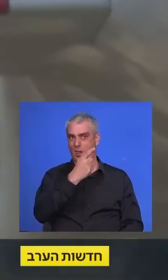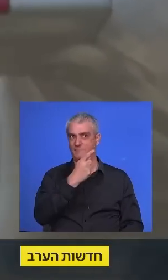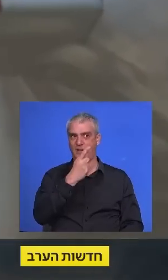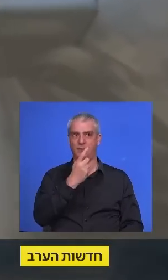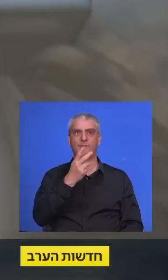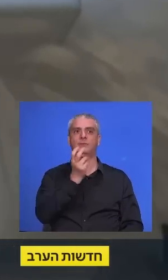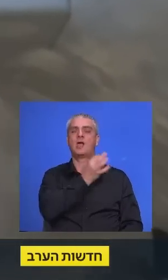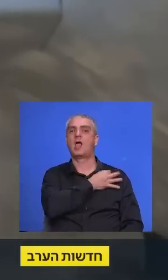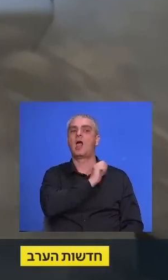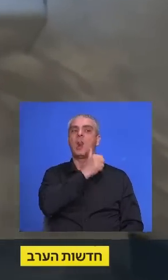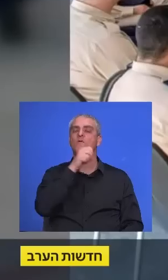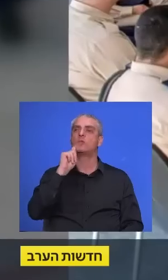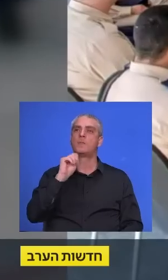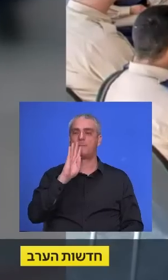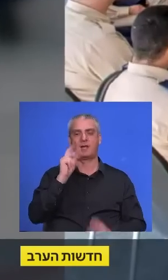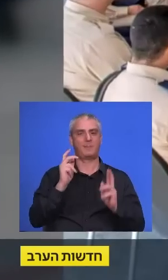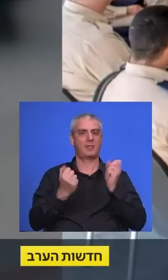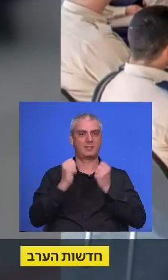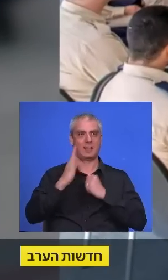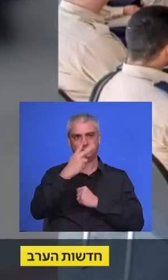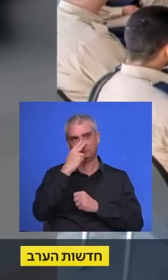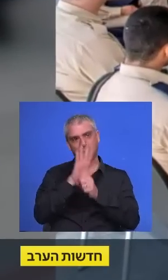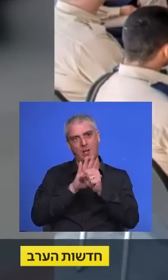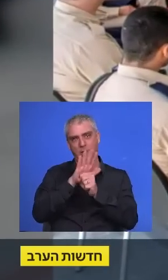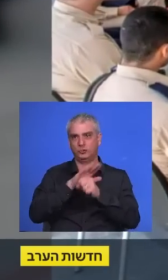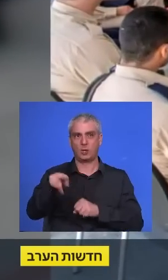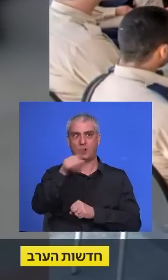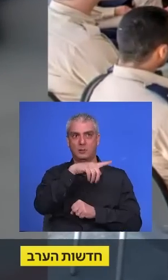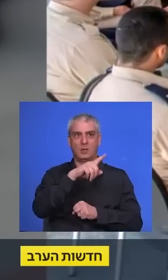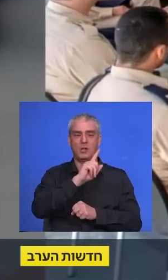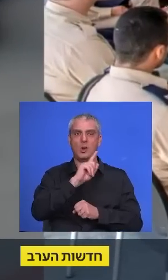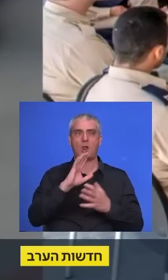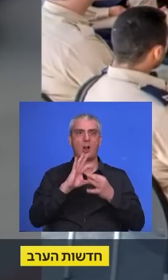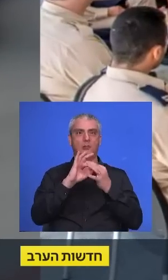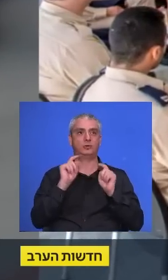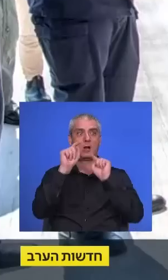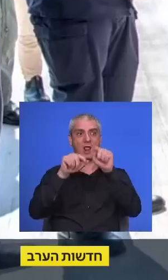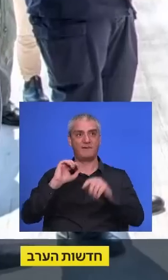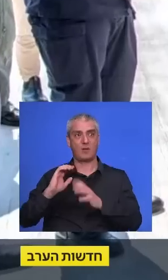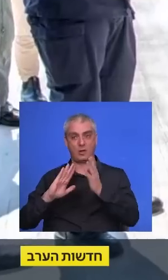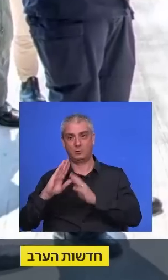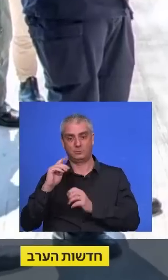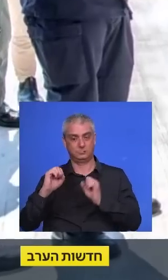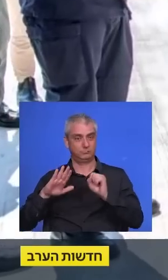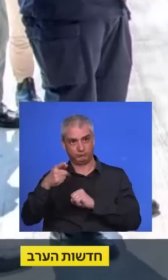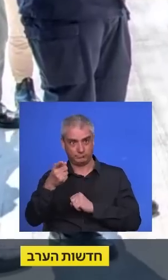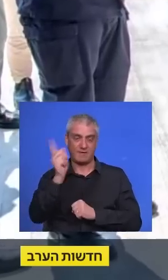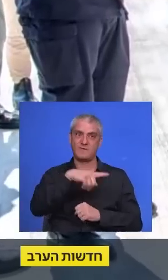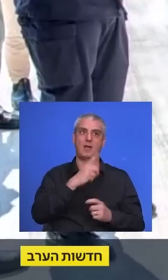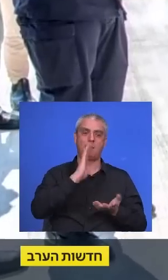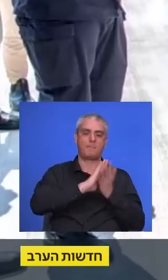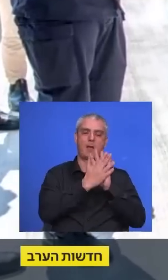תומר בר עם טייסי מילואים, אותם ניסה לשכנע שלא לקשור בין הגעה לטייסות לבין המהפכה במערכת